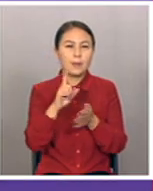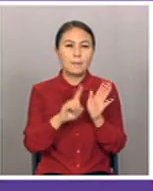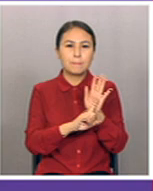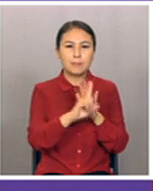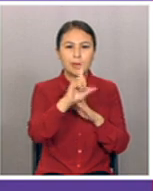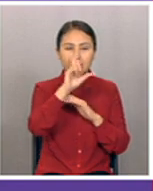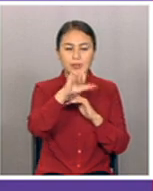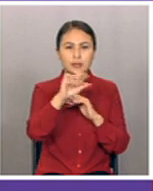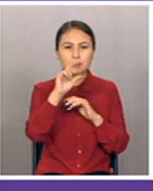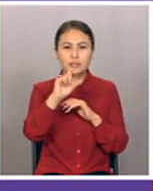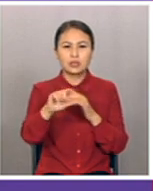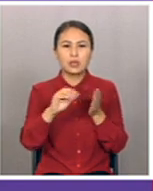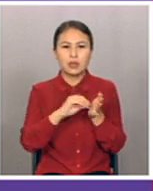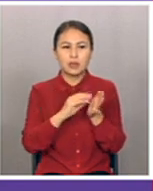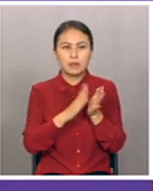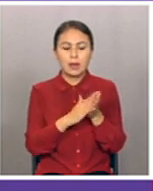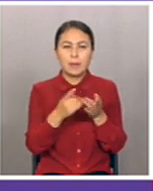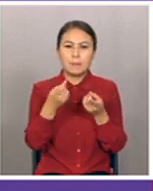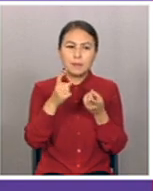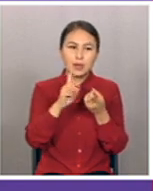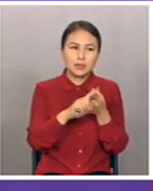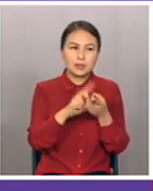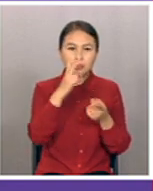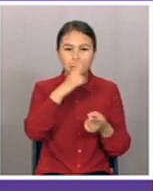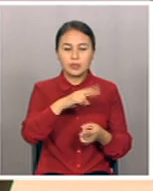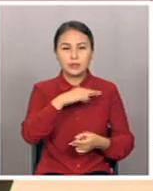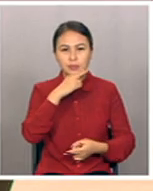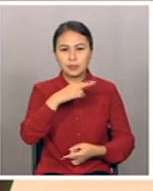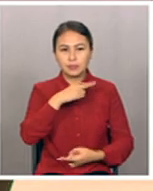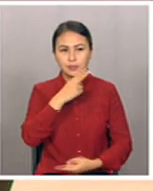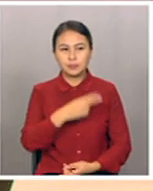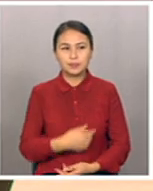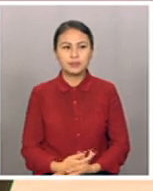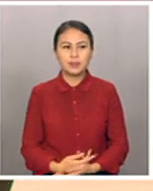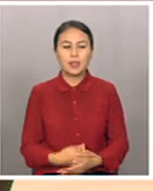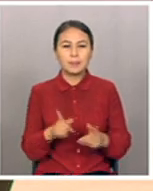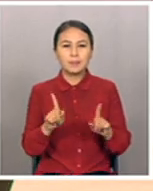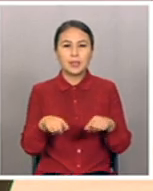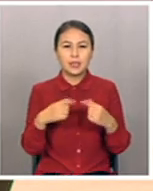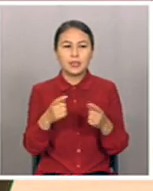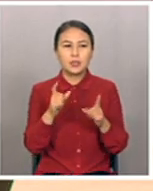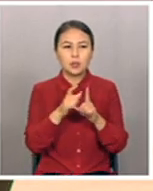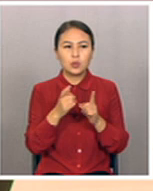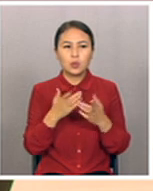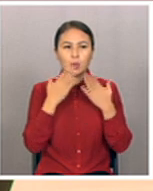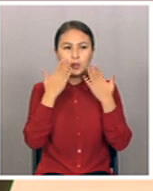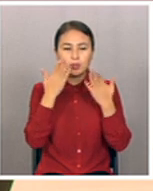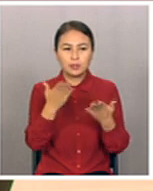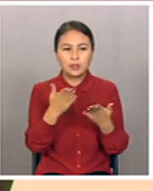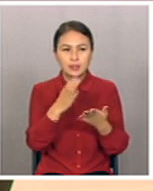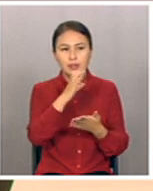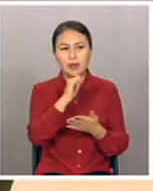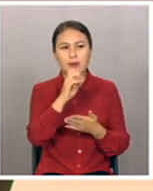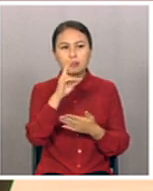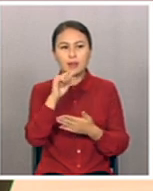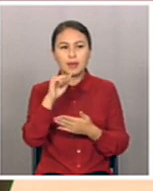мен кіші әріпінің байланысына мән береміз. Берілген сөздерді оқимыз.